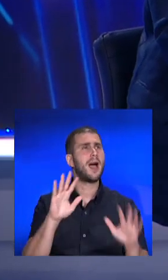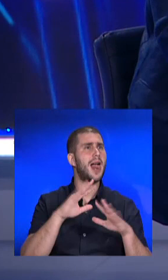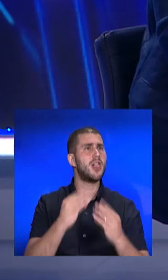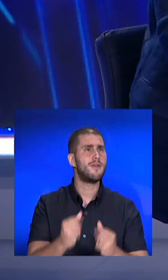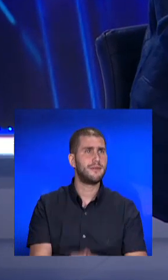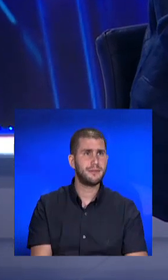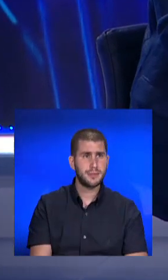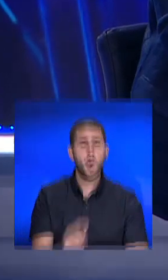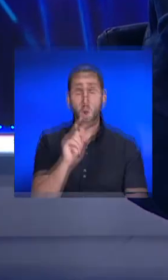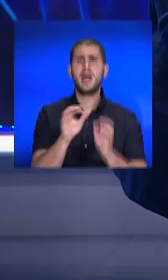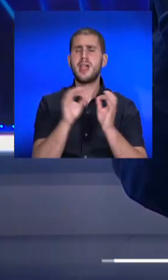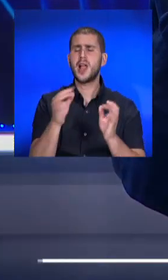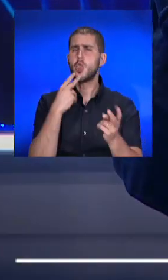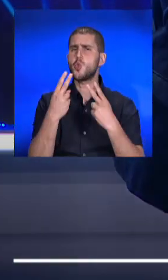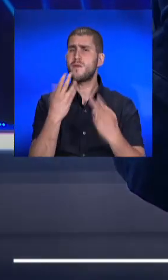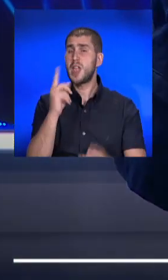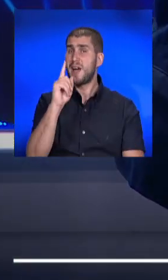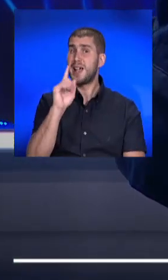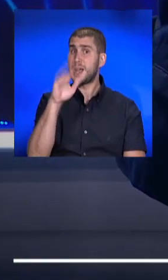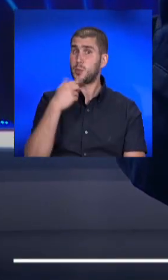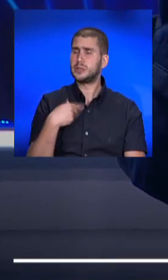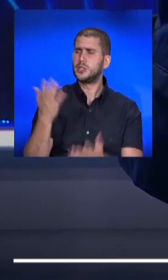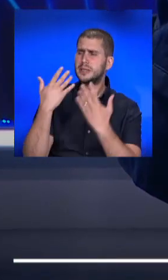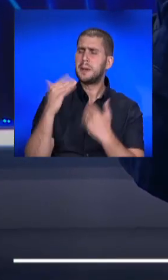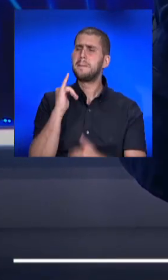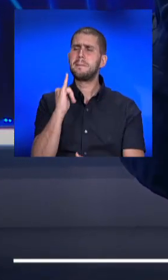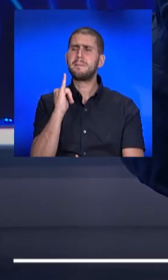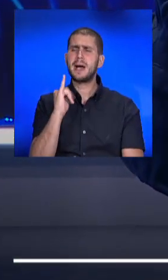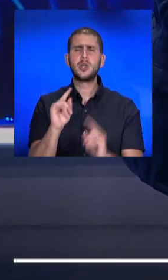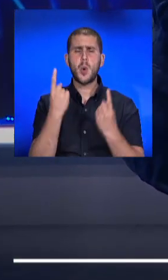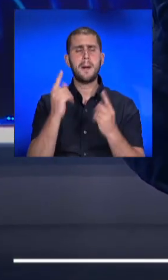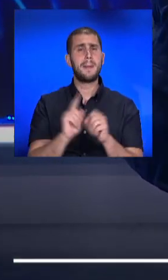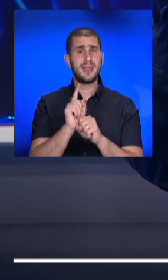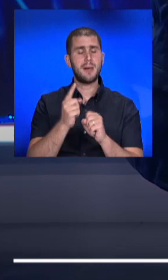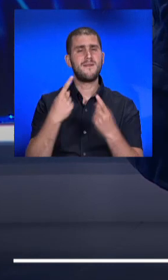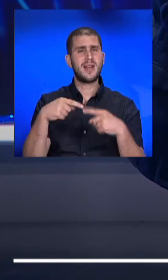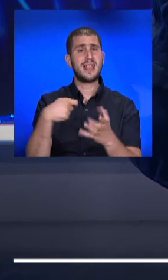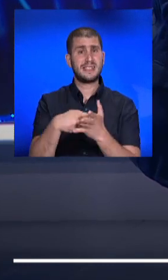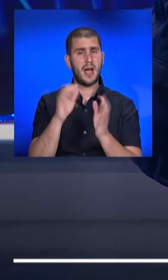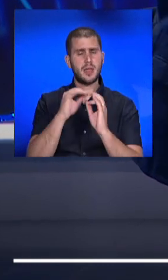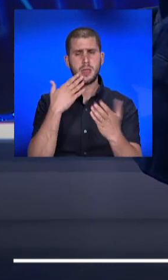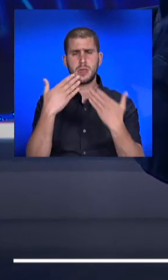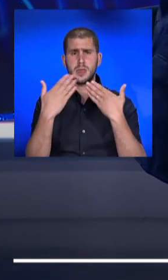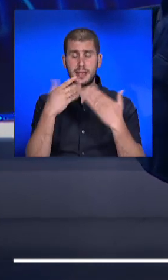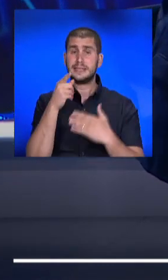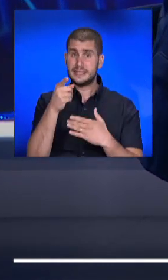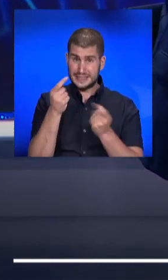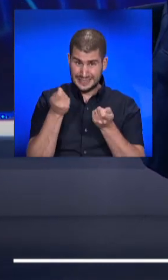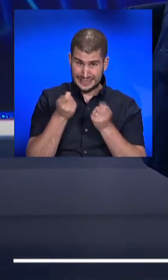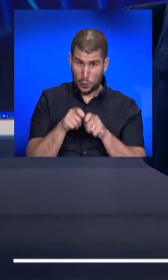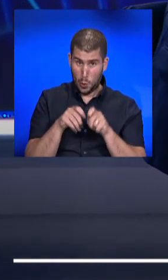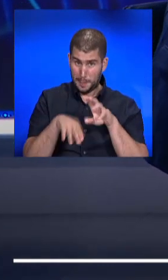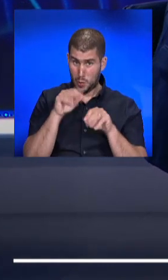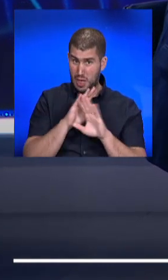טוב, אולי נתחיל עם תגובות, אבל גם אני רוצה שתסבירי לי מה בדיוק קורה, כי כרגע ועדת הכספים עוד מתכנסת, זה סגור שאין